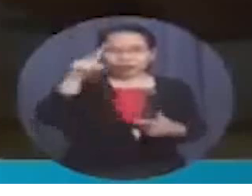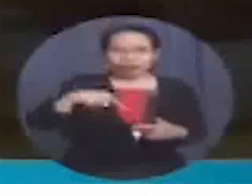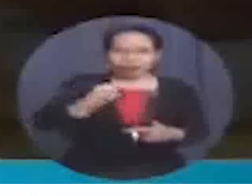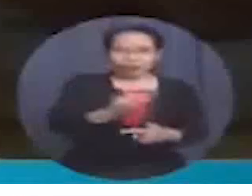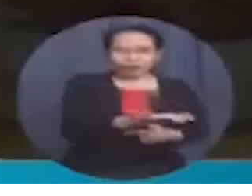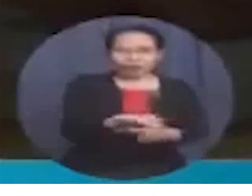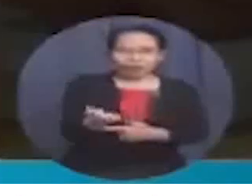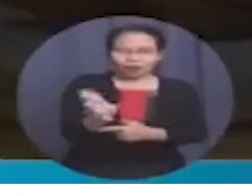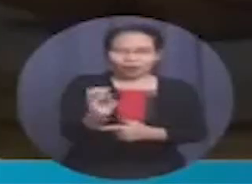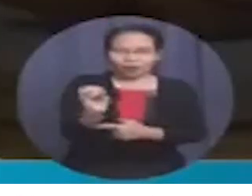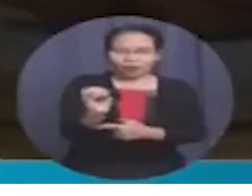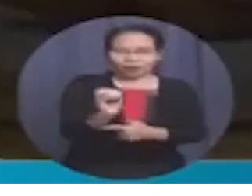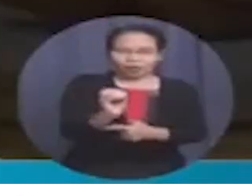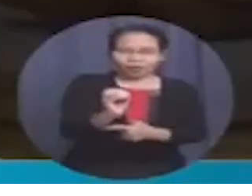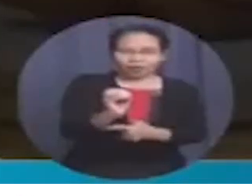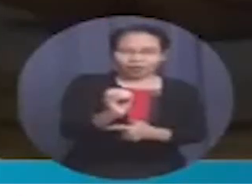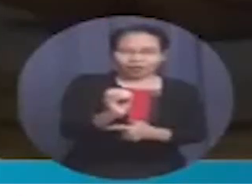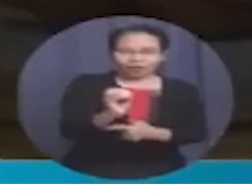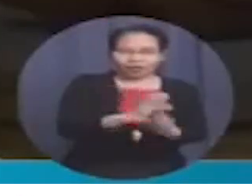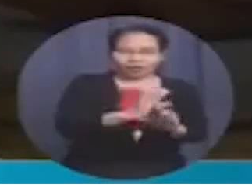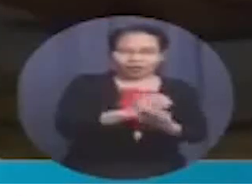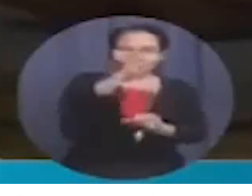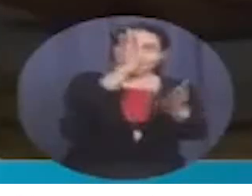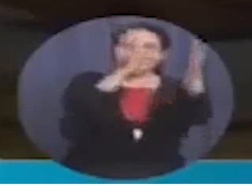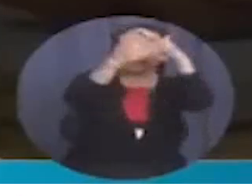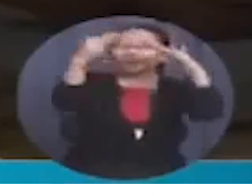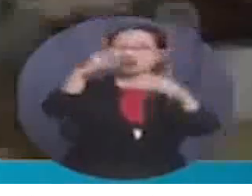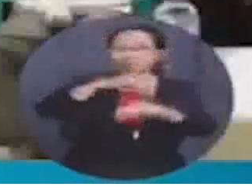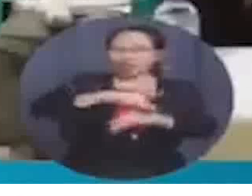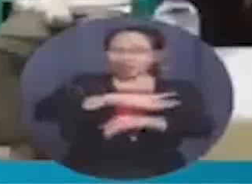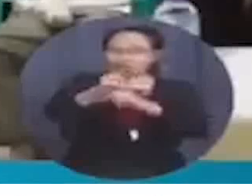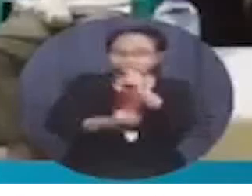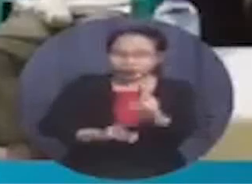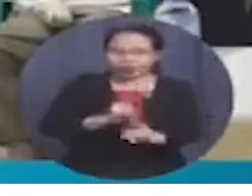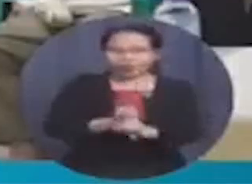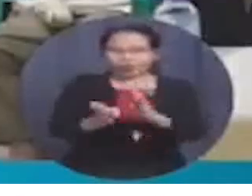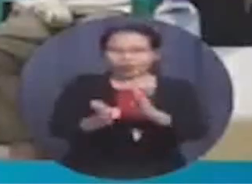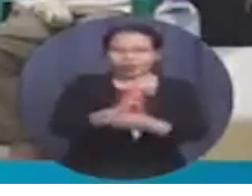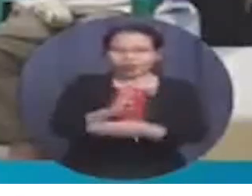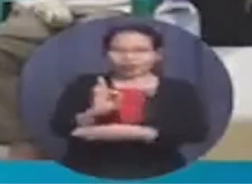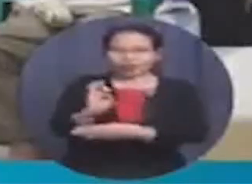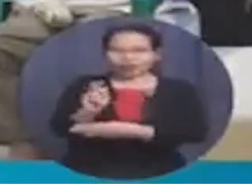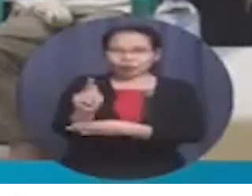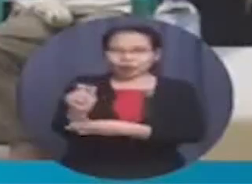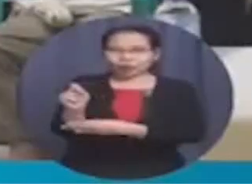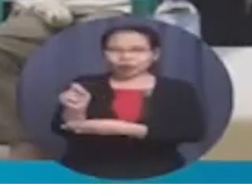mo na yung Diyos mismo, yung creator of heavens and earth and the universe, naging